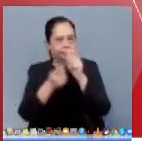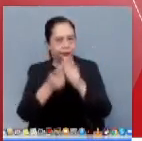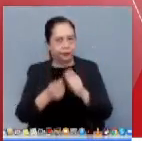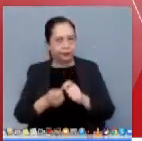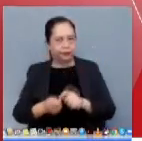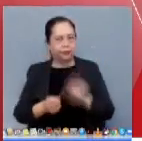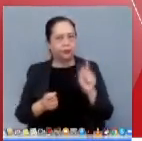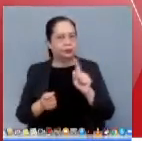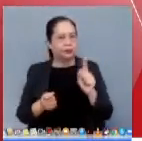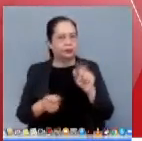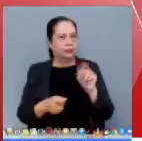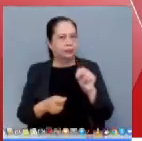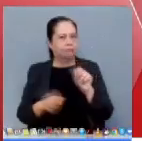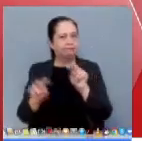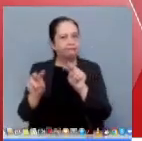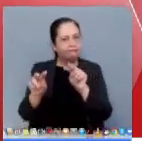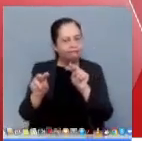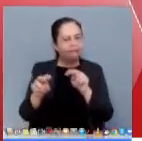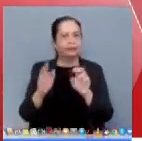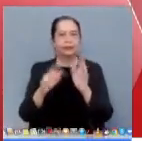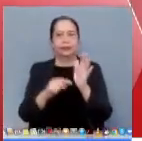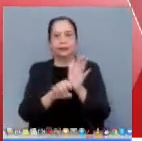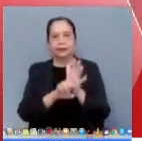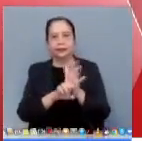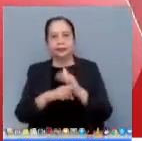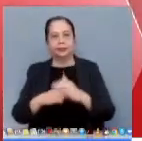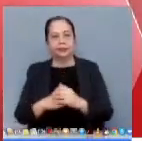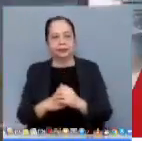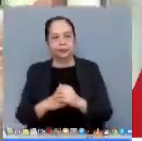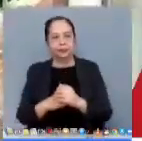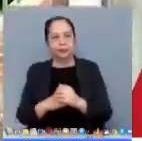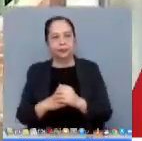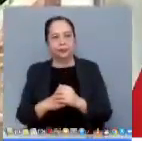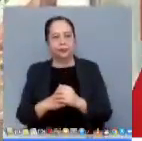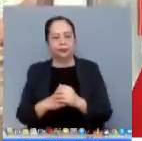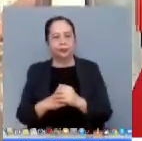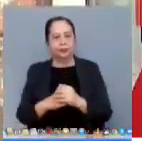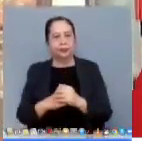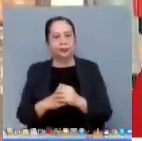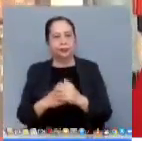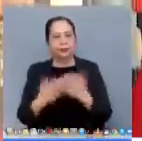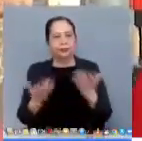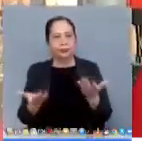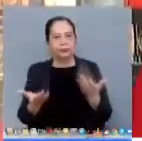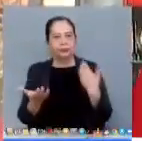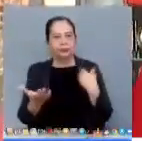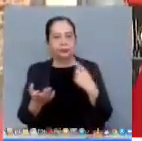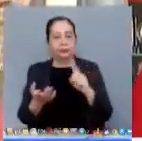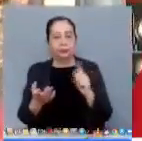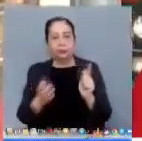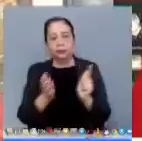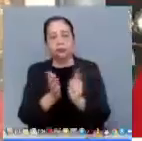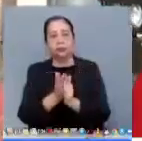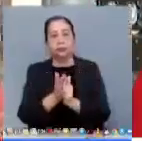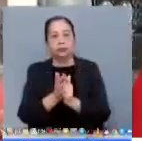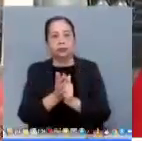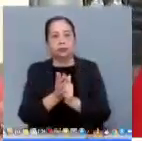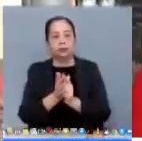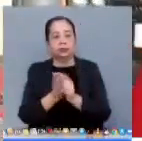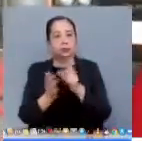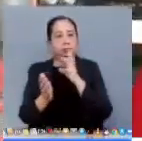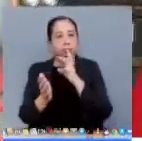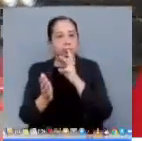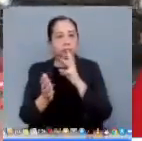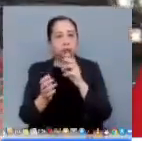kailangan abangan pa. Halimbawa, yung sa mga oras po na ito, no, syempre pinagbabawalan yung pagbabasa ng hindi humalinis